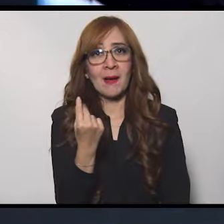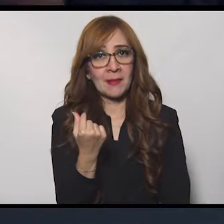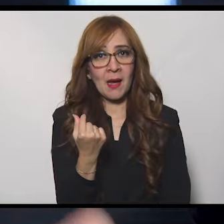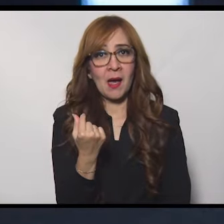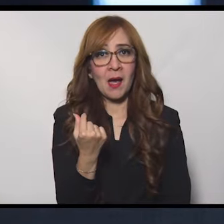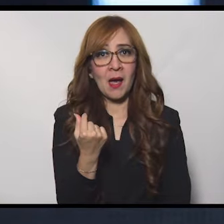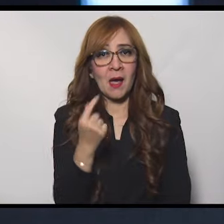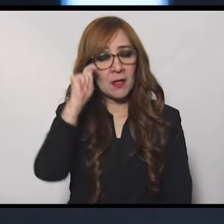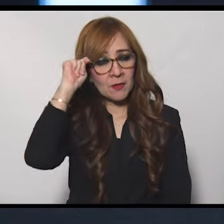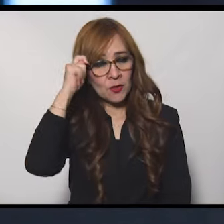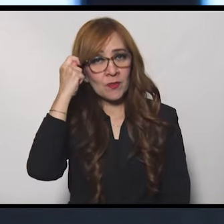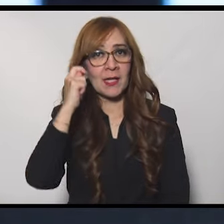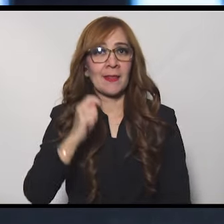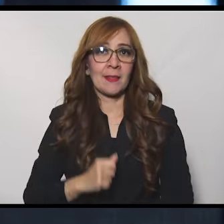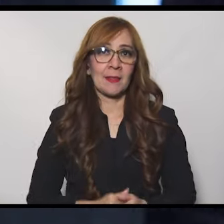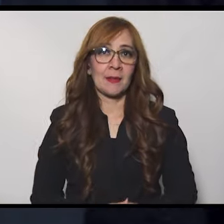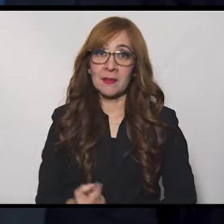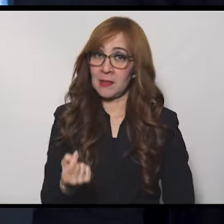medium high.